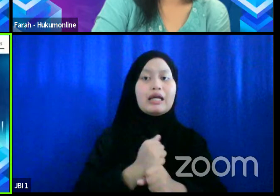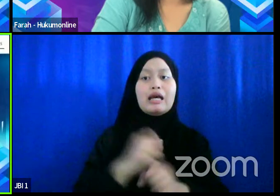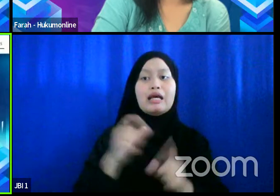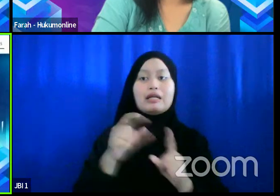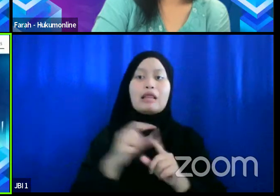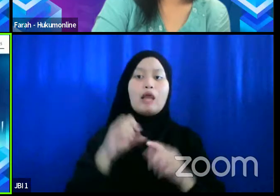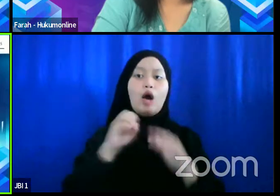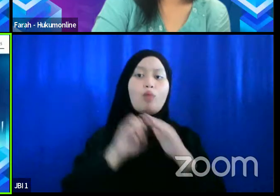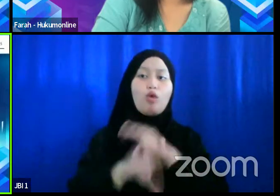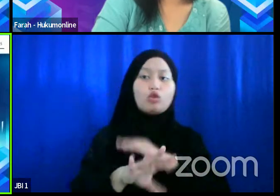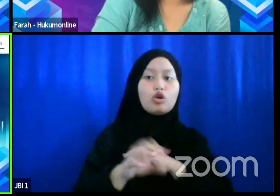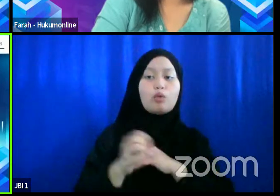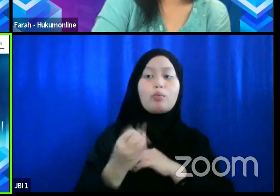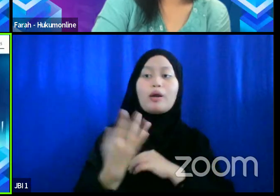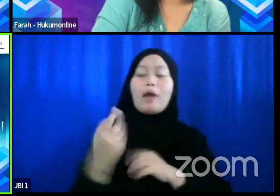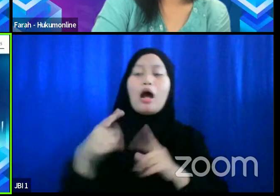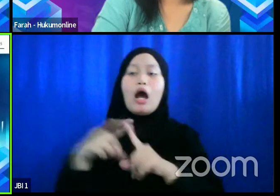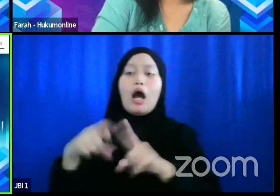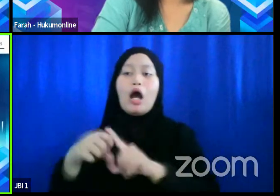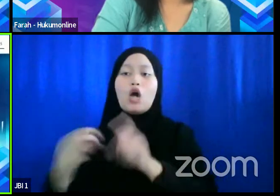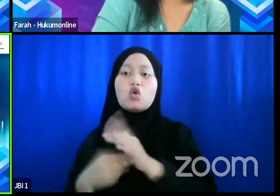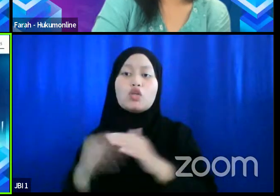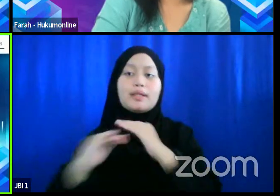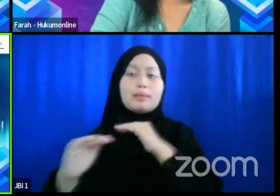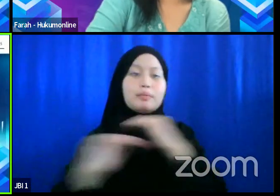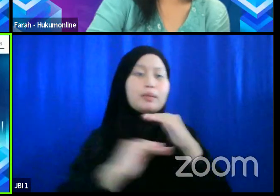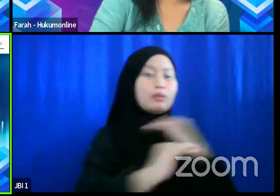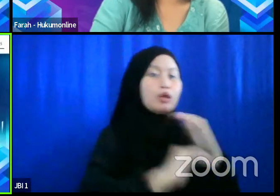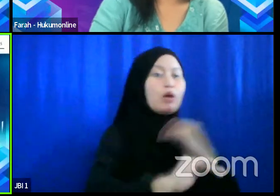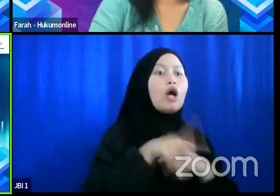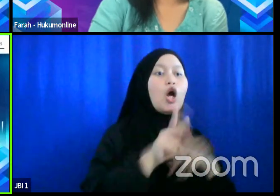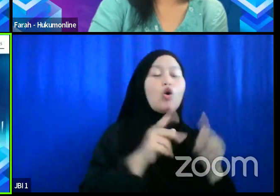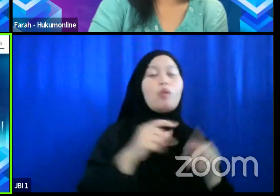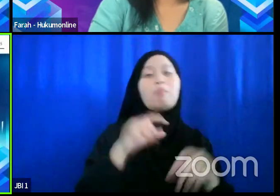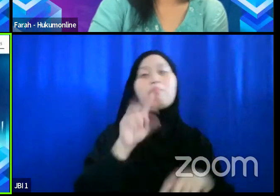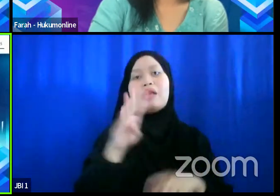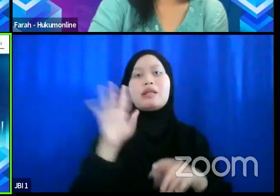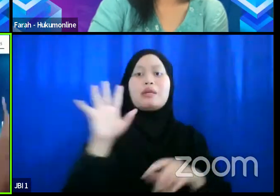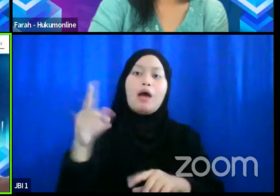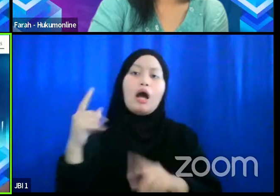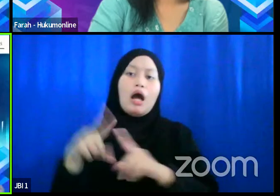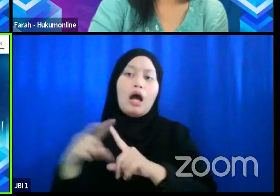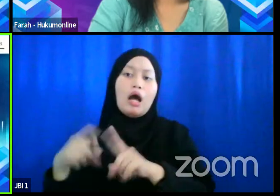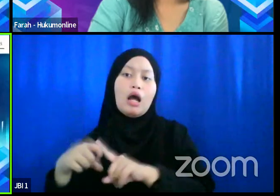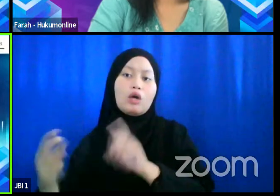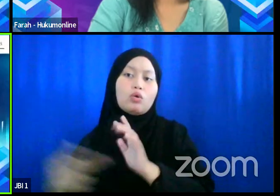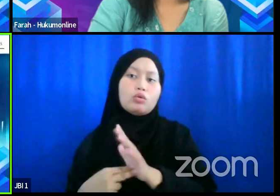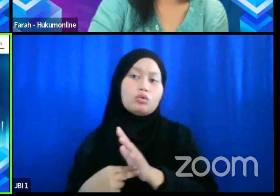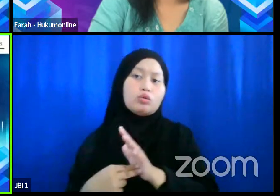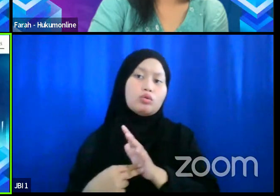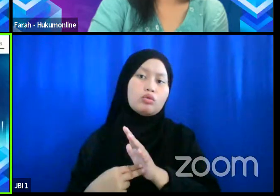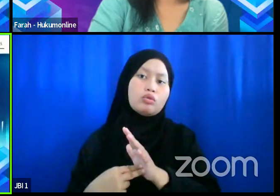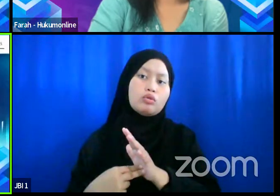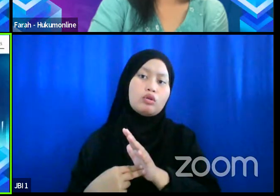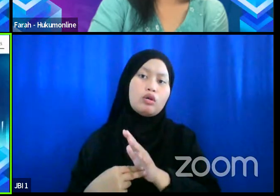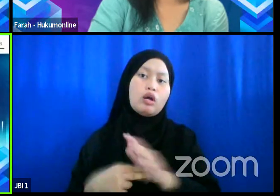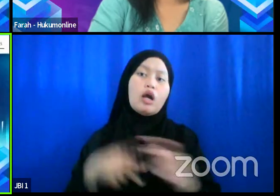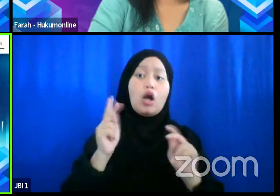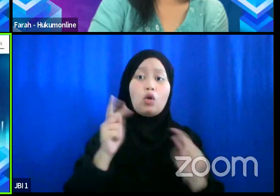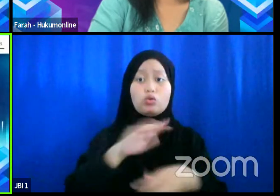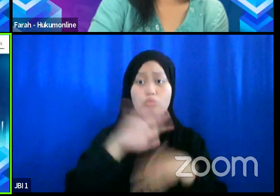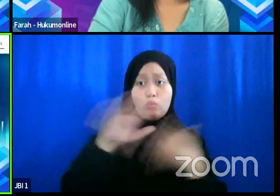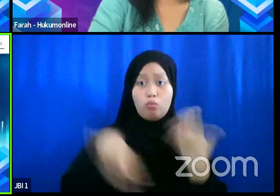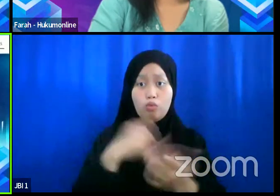terjadi beberapa akun telah cuman 45 akun gitu ya Bukan kayak ke seluruh akun dari satu platform dia kemungkinan